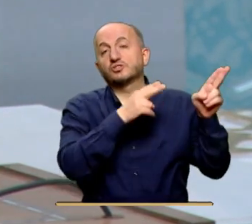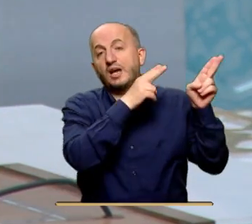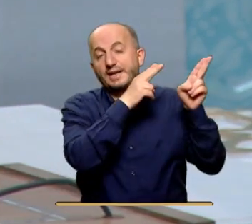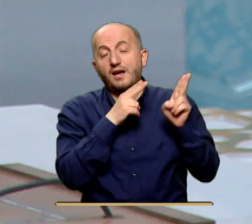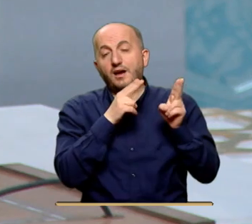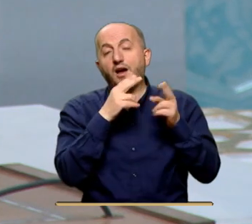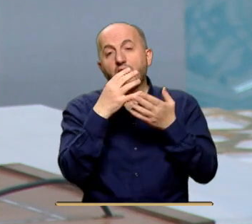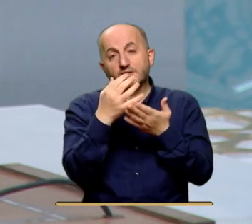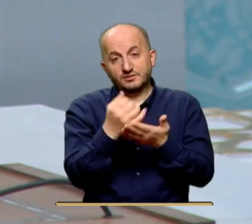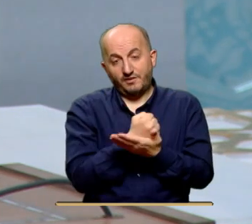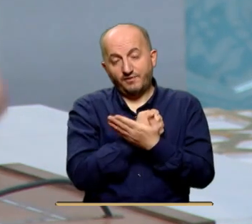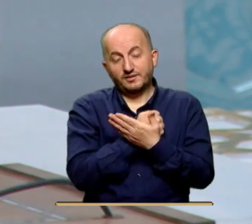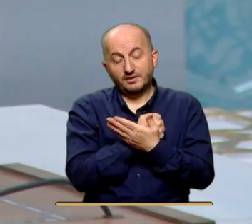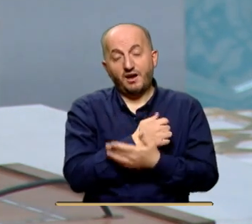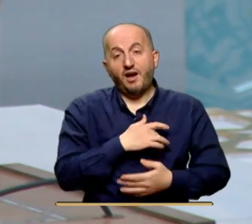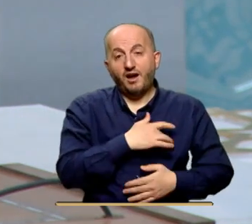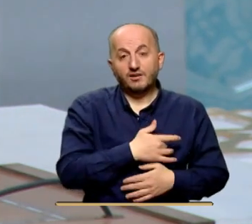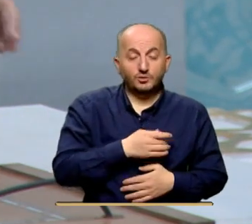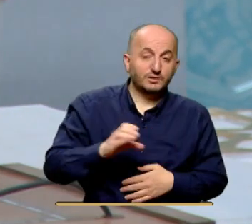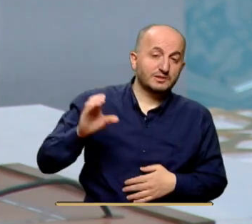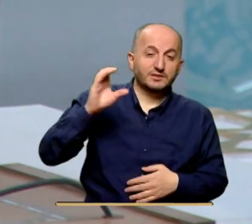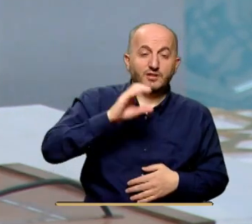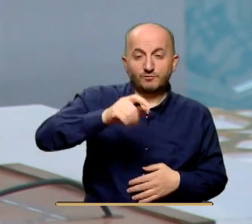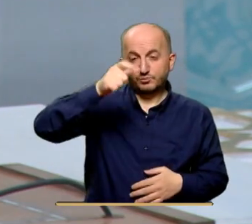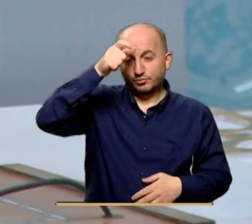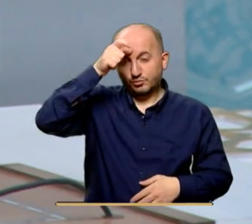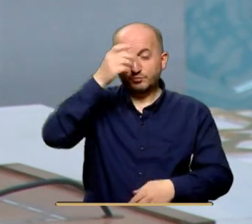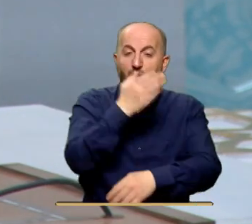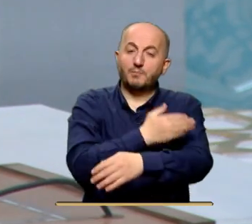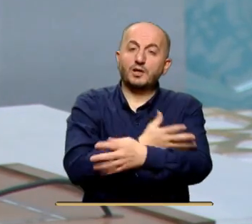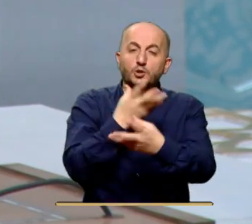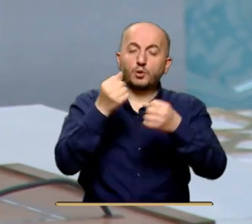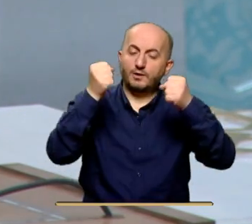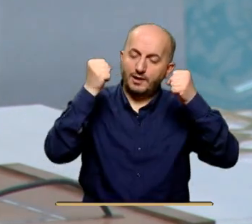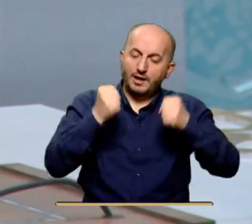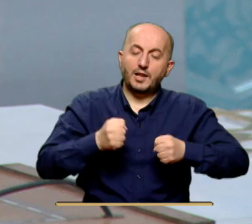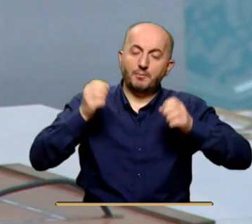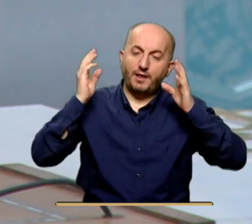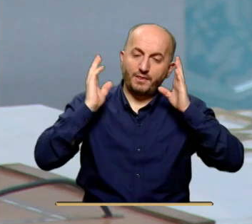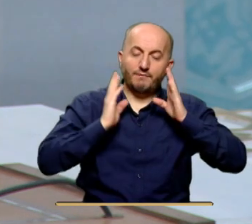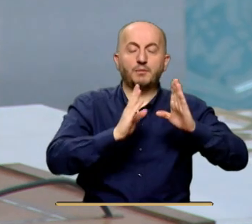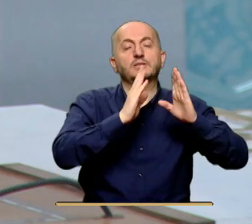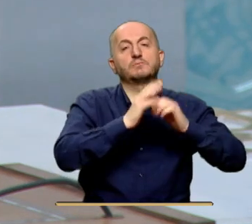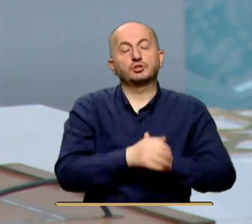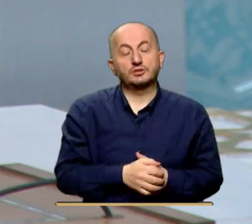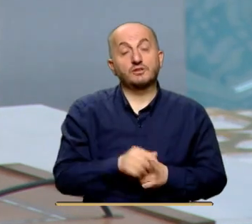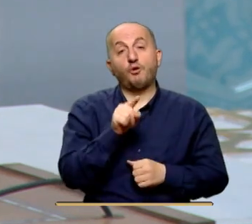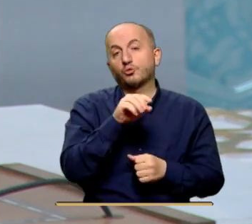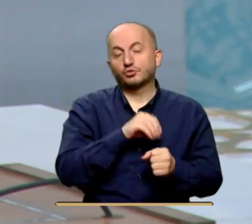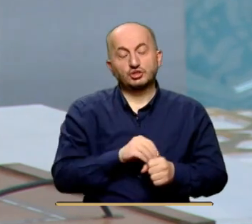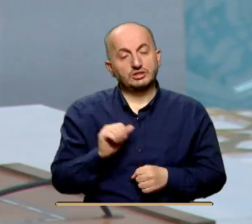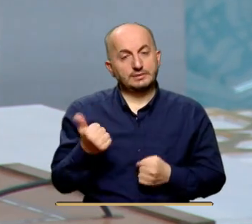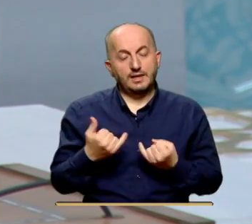Çanakkale zaferiyle de Anadolu İslam ve Türk yurdu olarak kalmaya devam etmiştir. Onun için